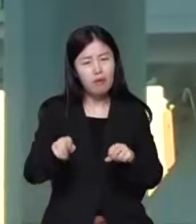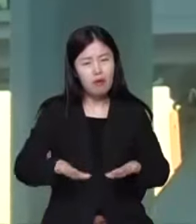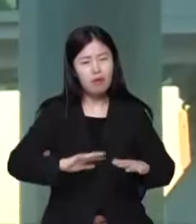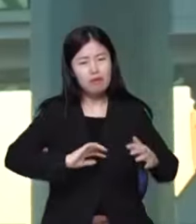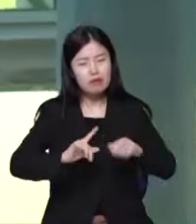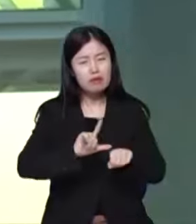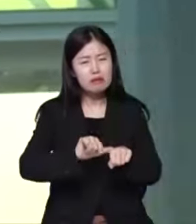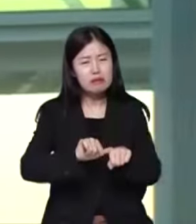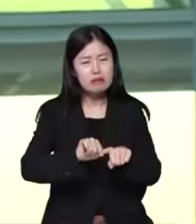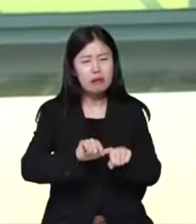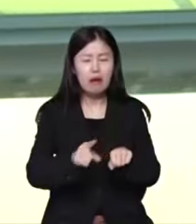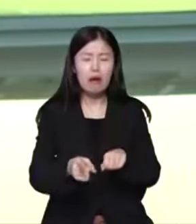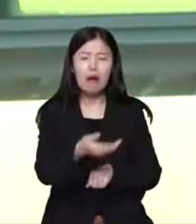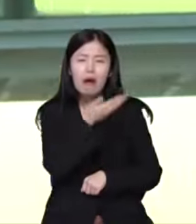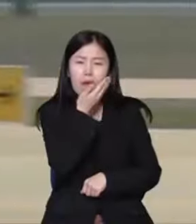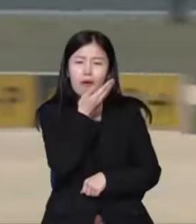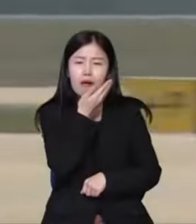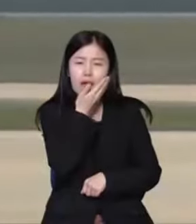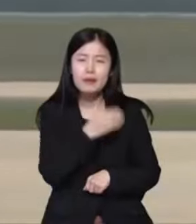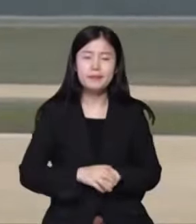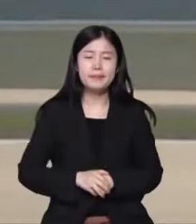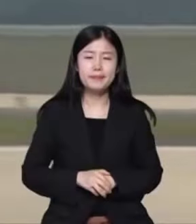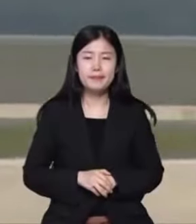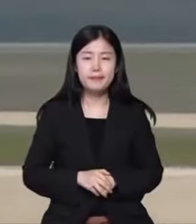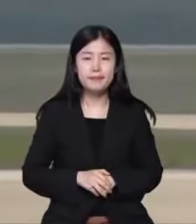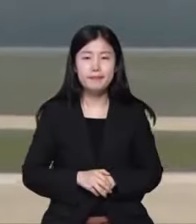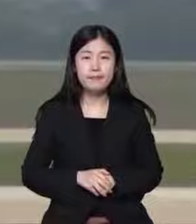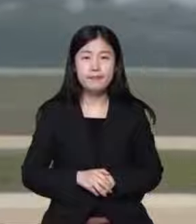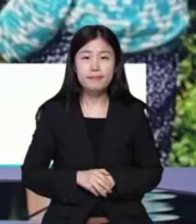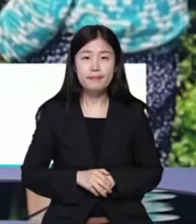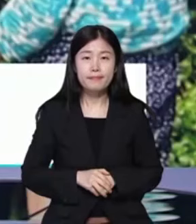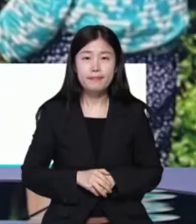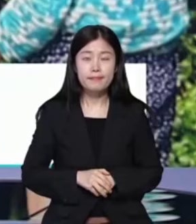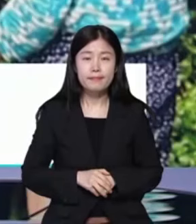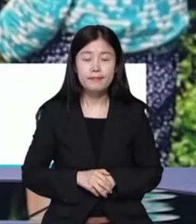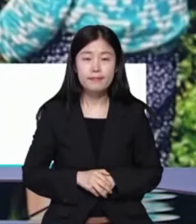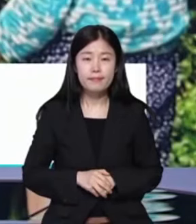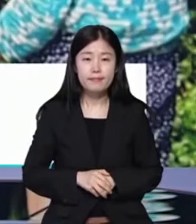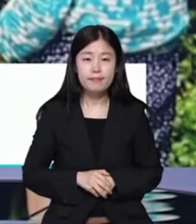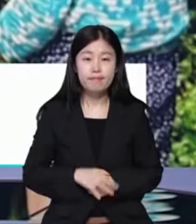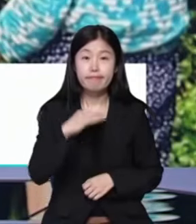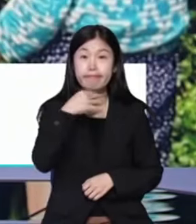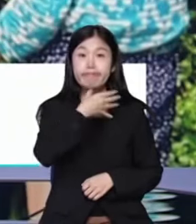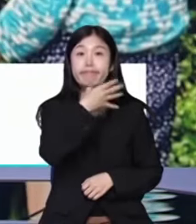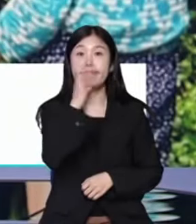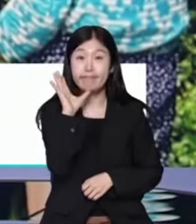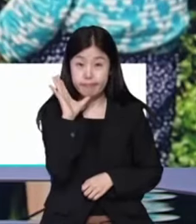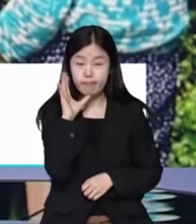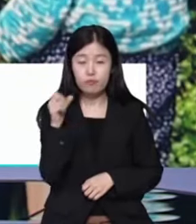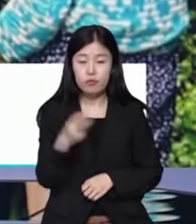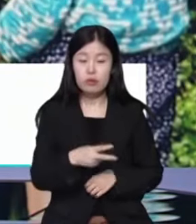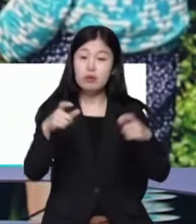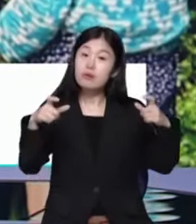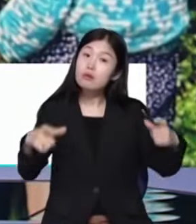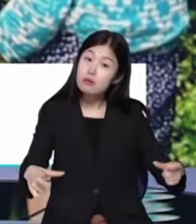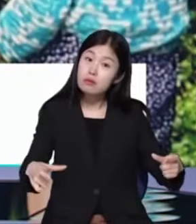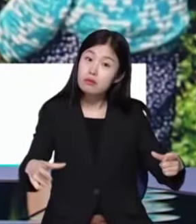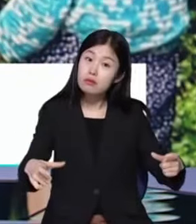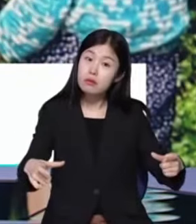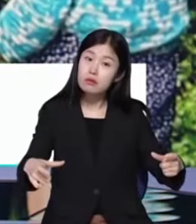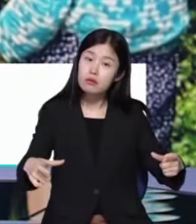시간만 허비하고 있습니다. KBC 정경원입니다. 고령 인구가 많고 면적이 넓은